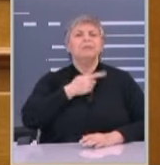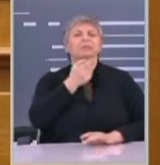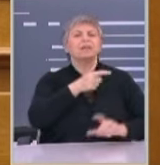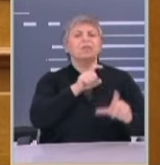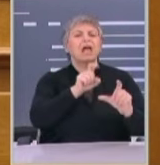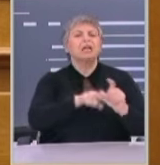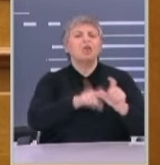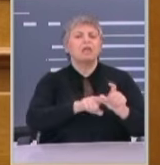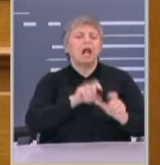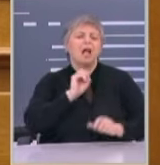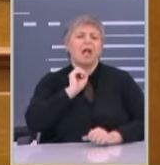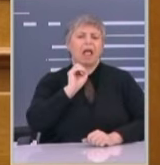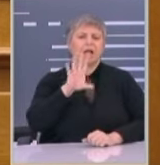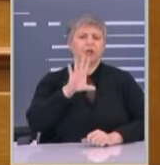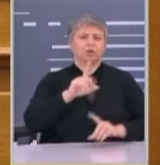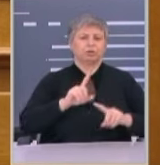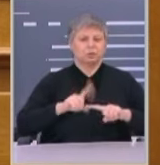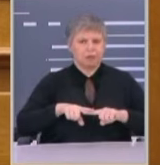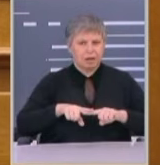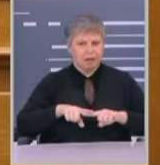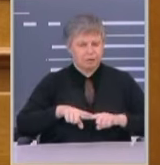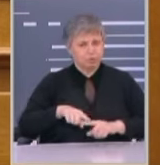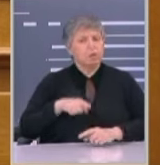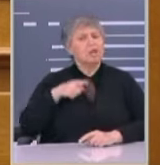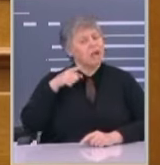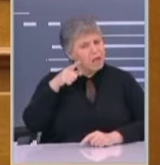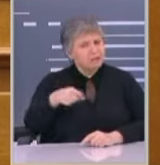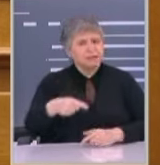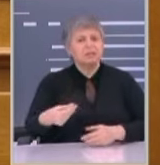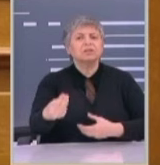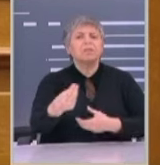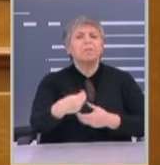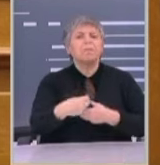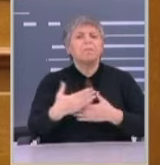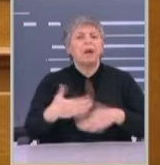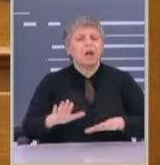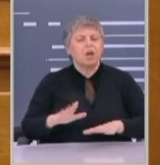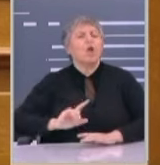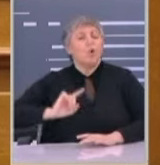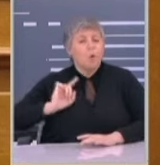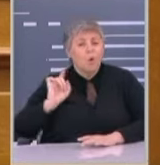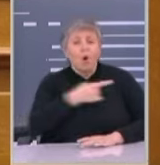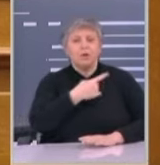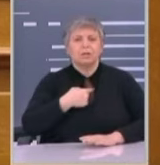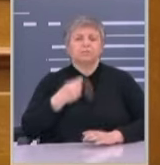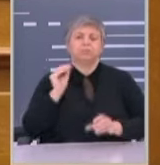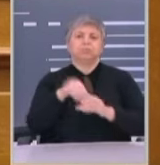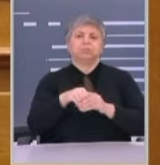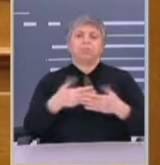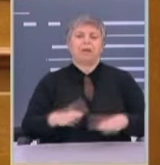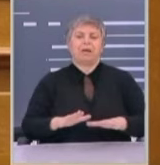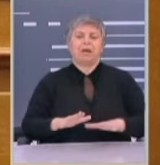έχετε... Ακούστε κάτι, έχετε ψηφίσει εσείς και μαζί με μας. Όλοι εδώ το ψηφίσαμε.